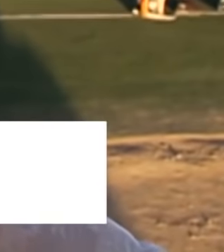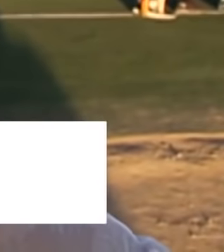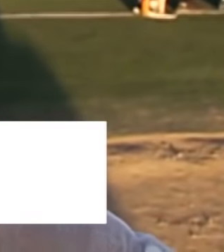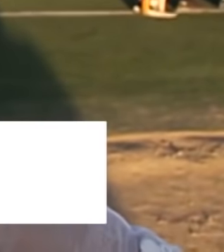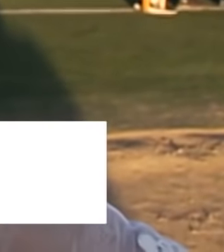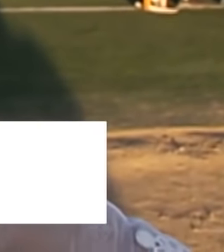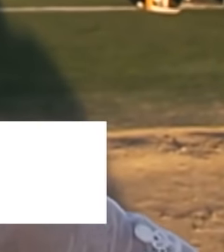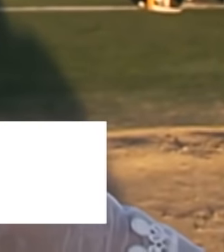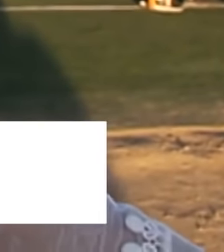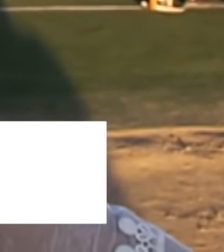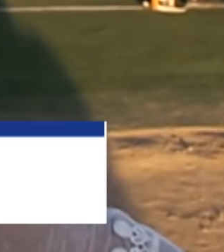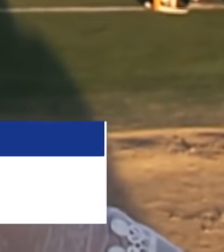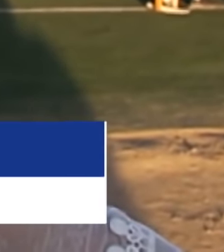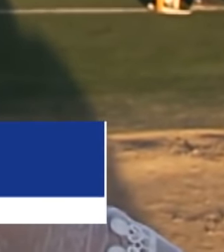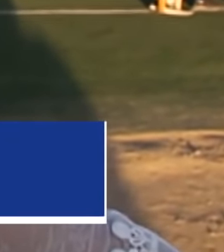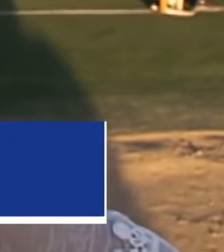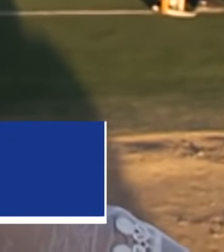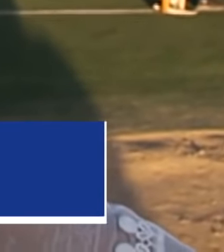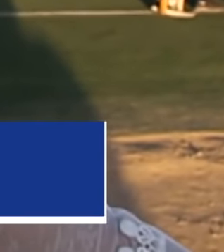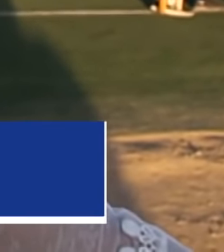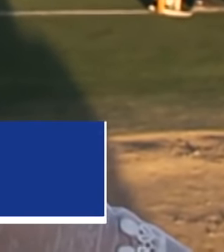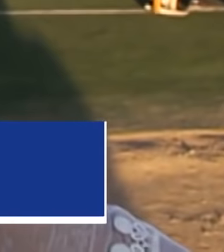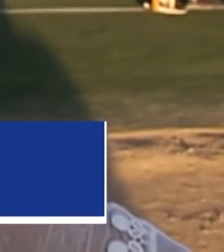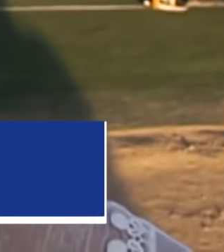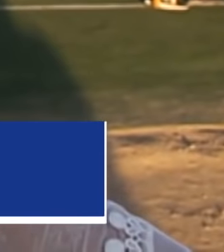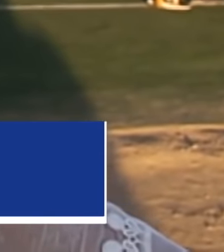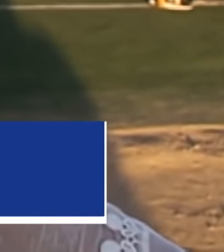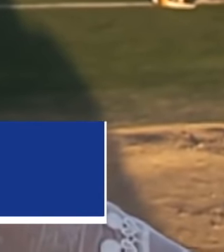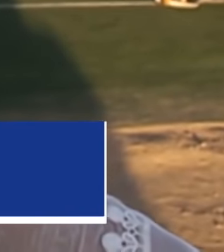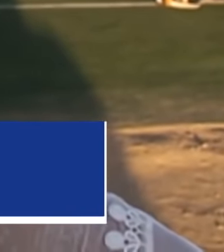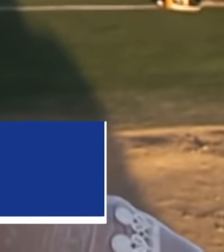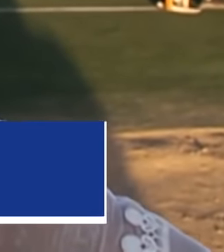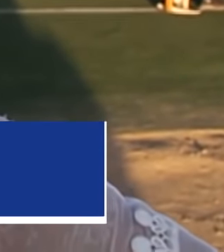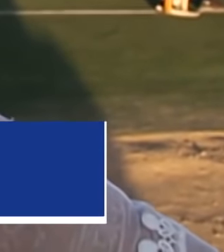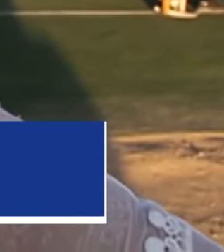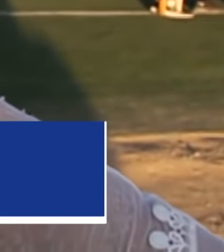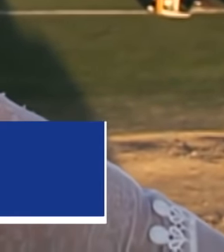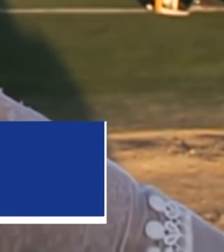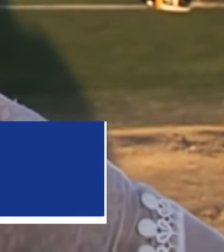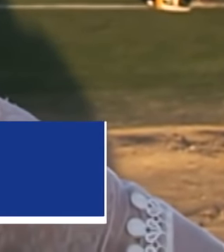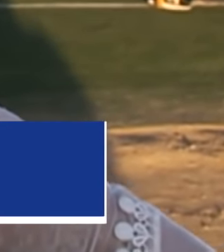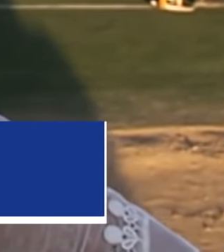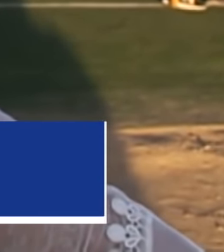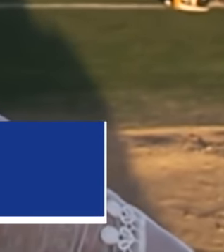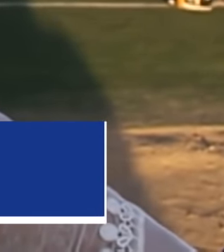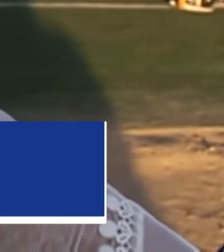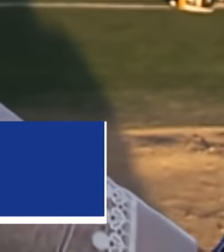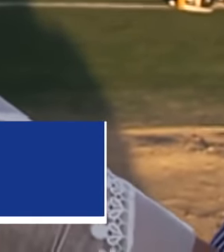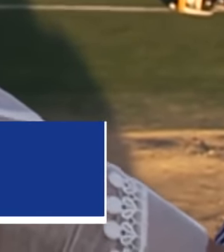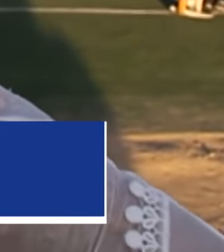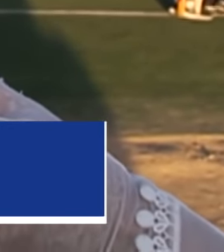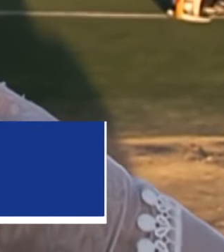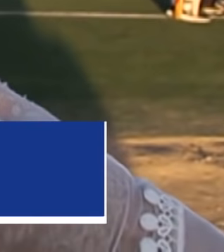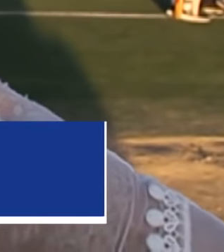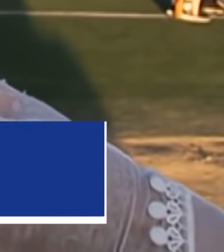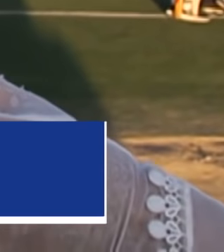Баянгор аймгийн крикетийн холбоо крикетийн зориултын талбайг байгуулж ашиглалтанд орууллаа гэнэ. За манай холбоо